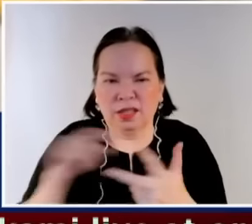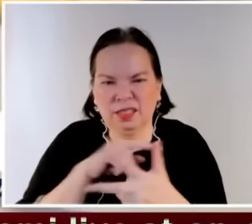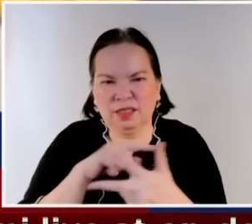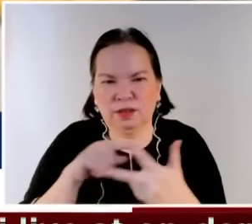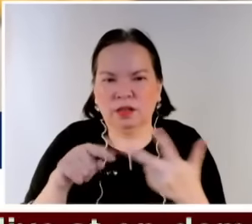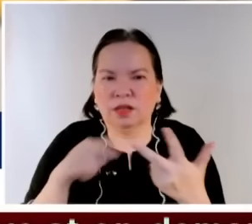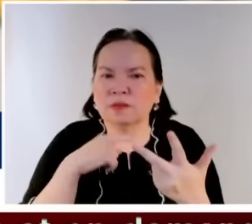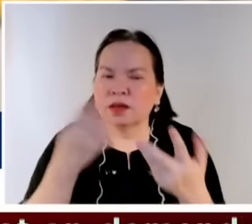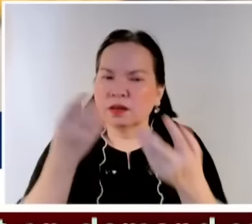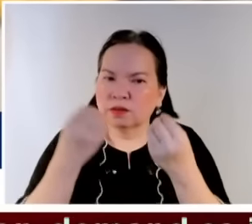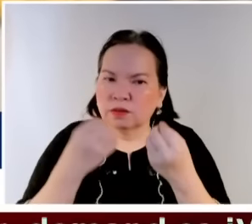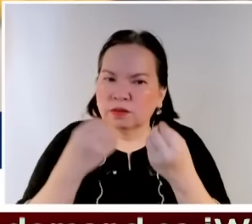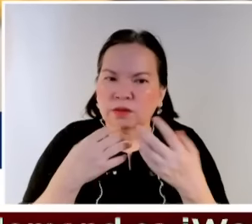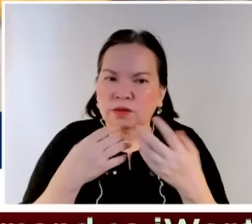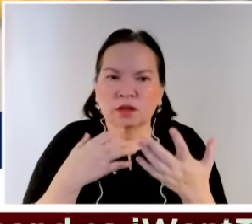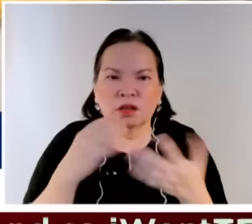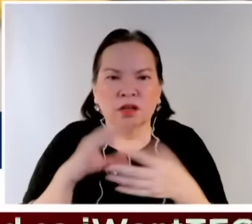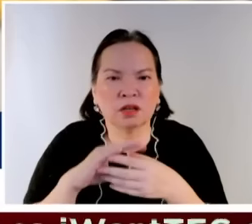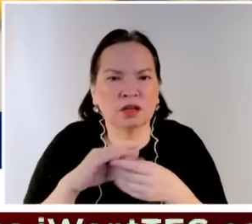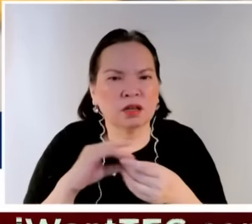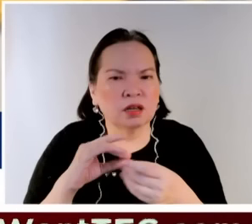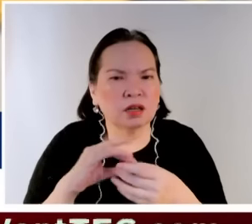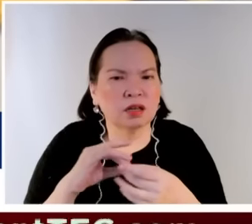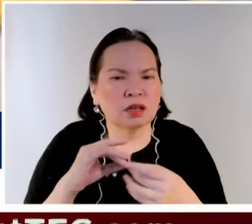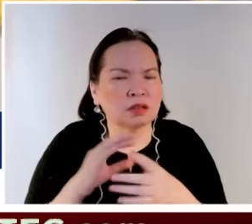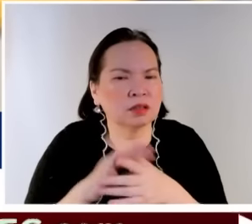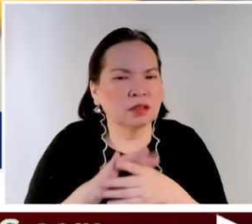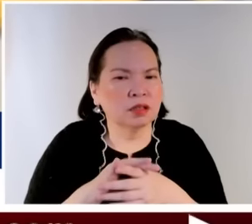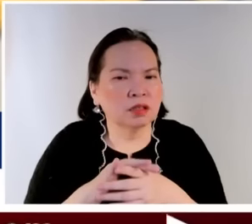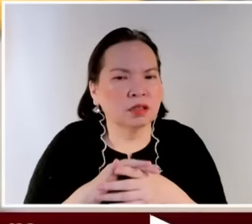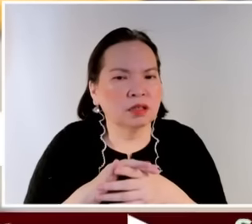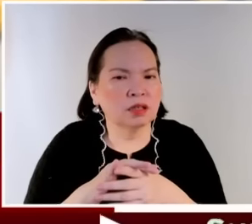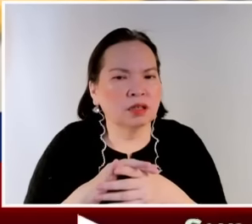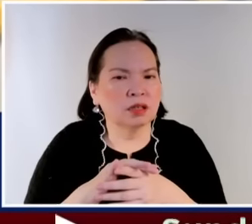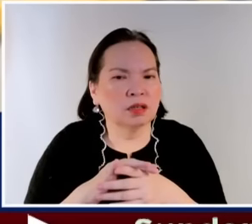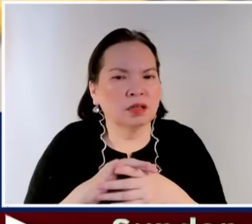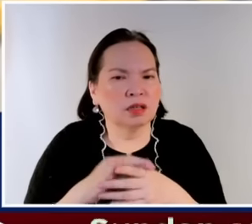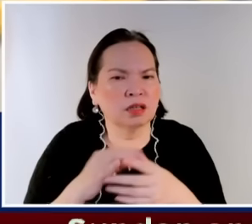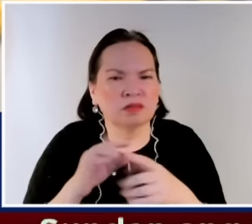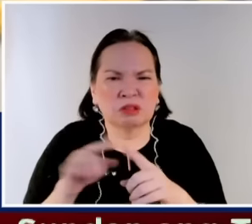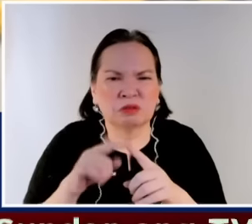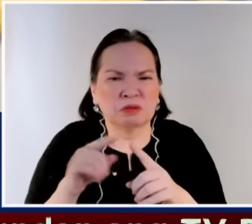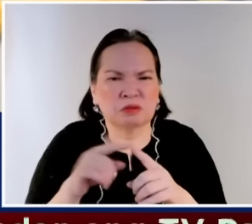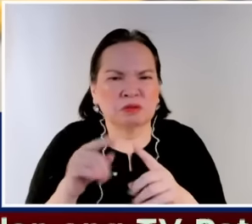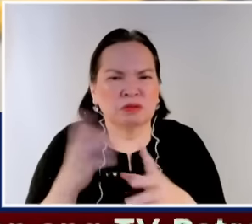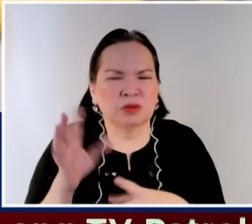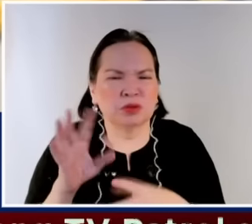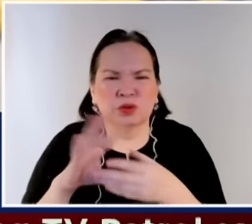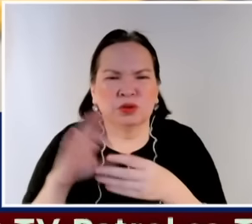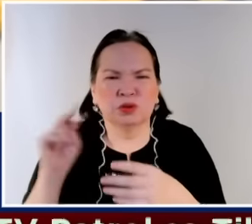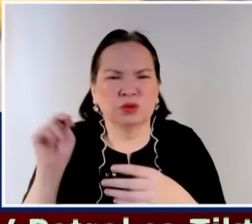na smuggling, may smuggling activity, may paihi, meron pang mga lumabas na reports